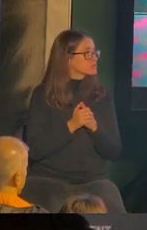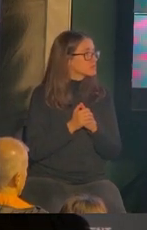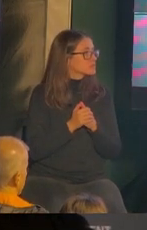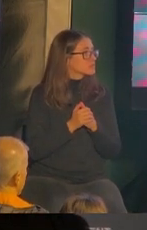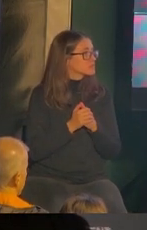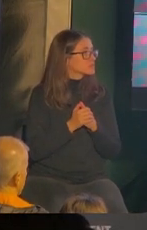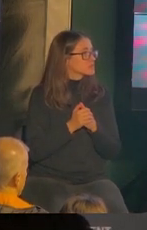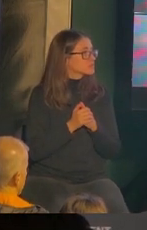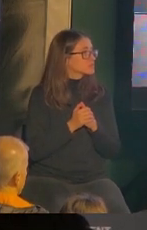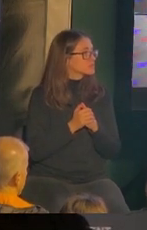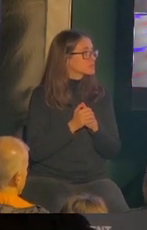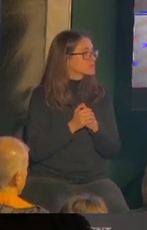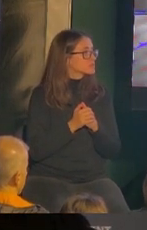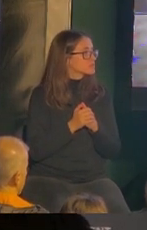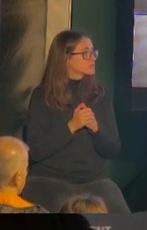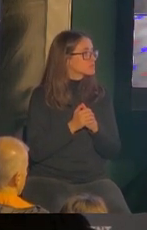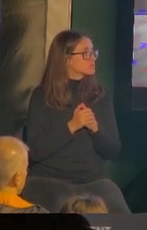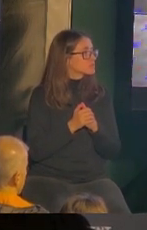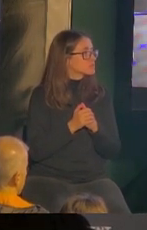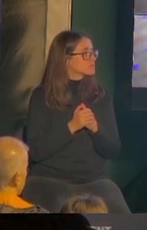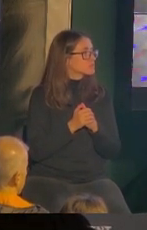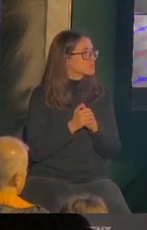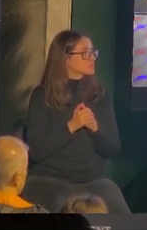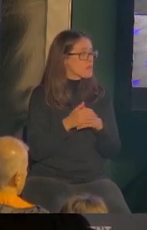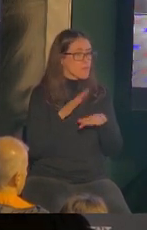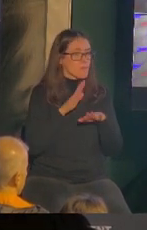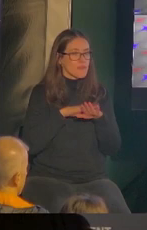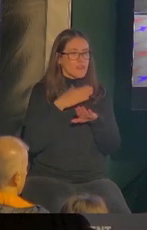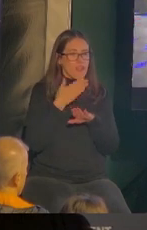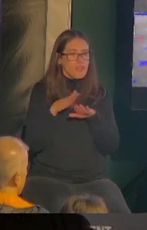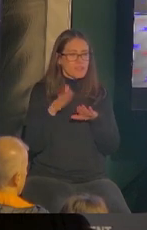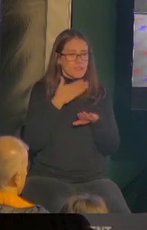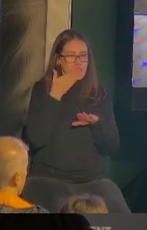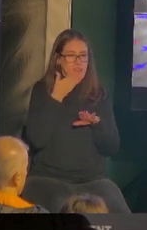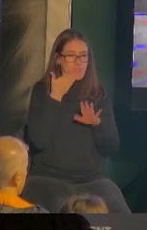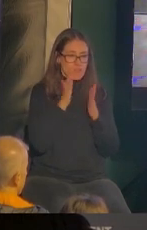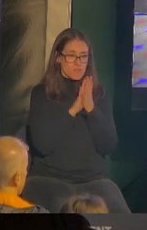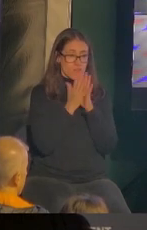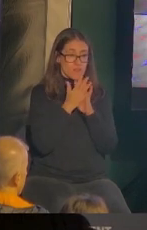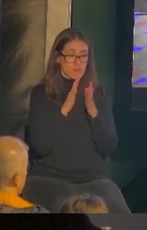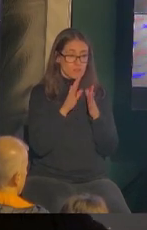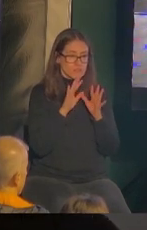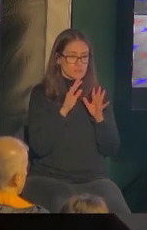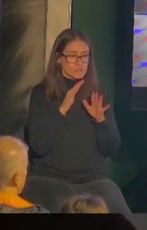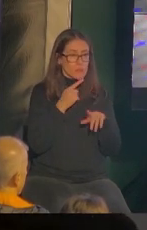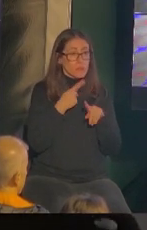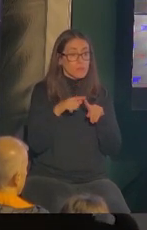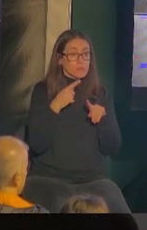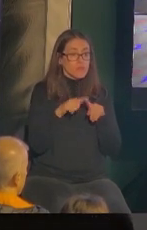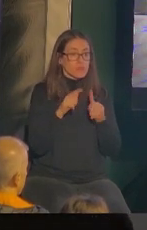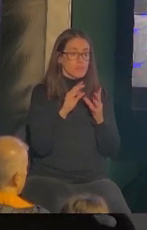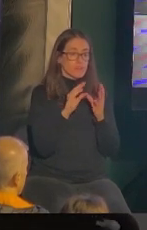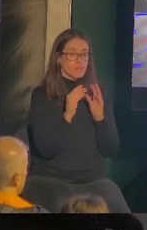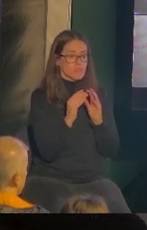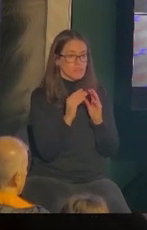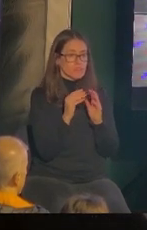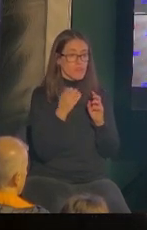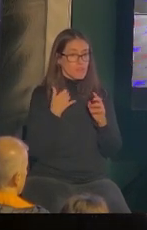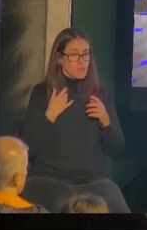donar-li tanta escalfor a l'individual, perquè si no, entre el nerviós que